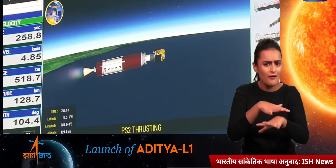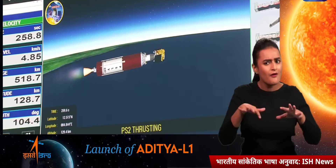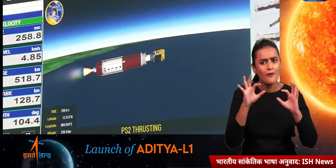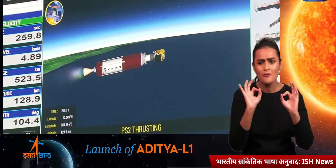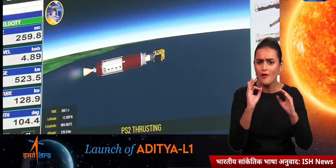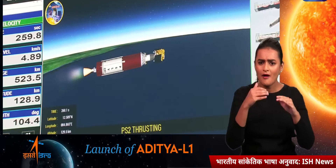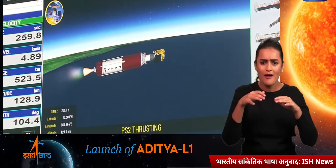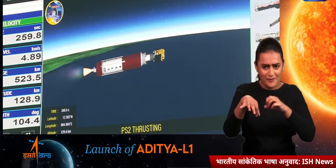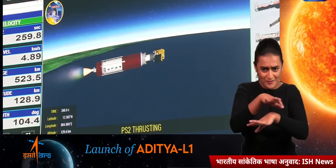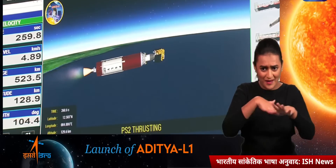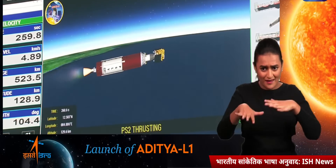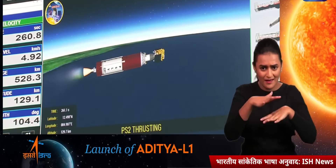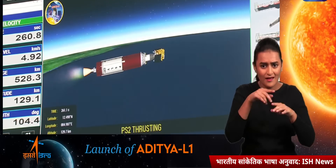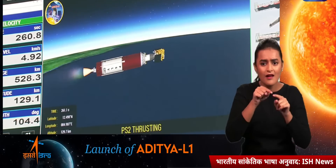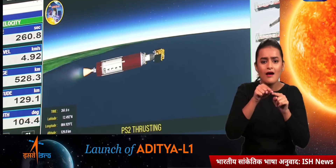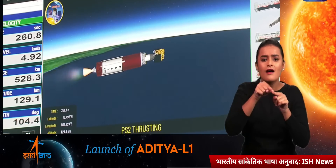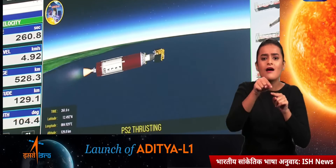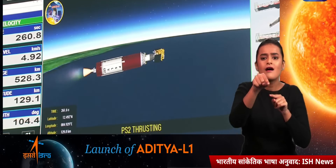है।